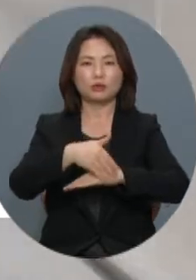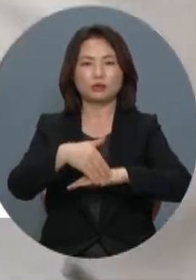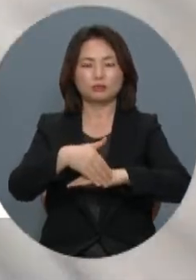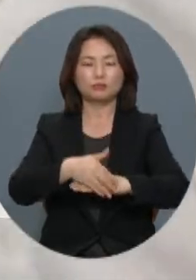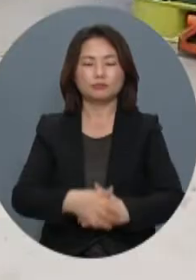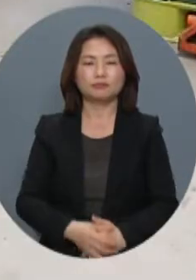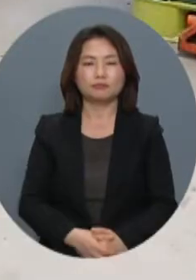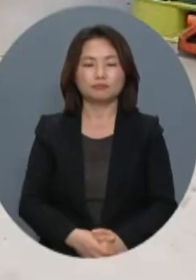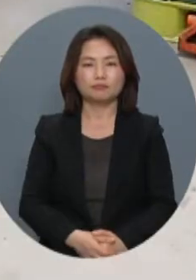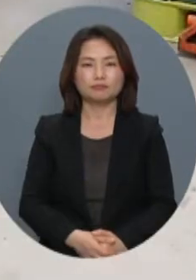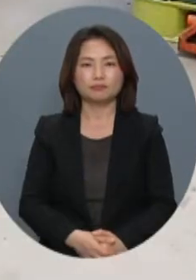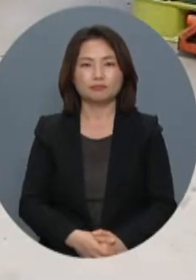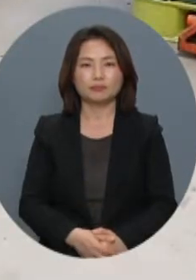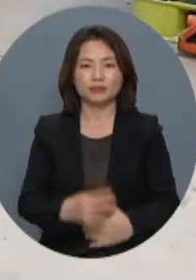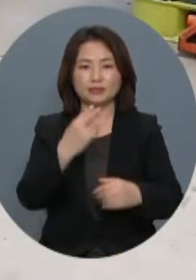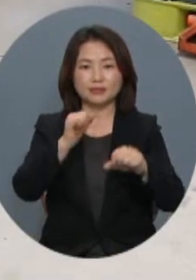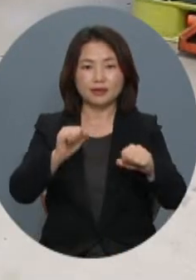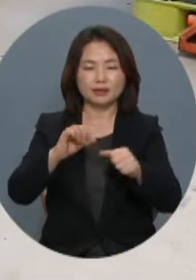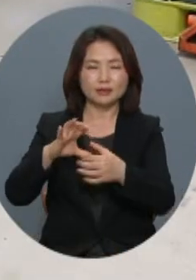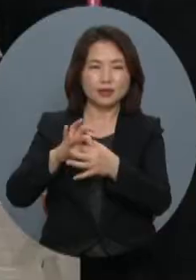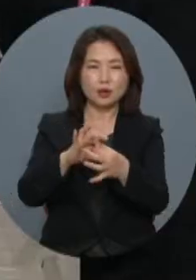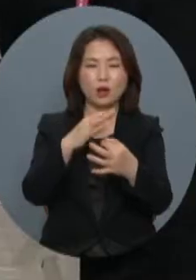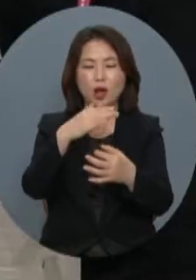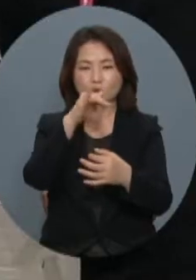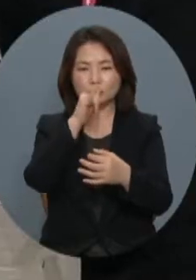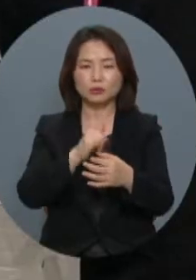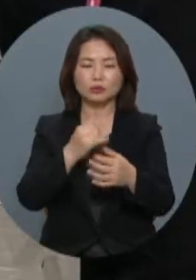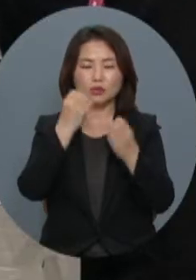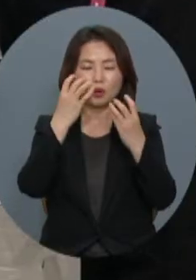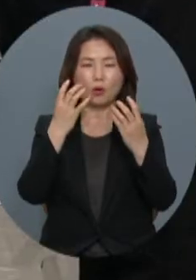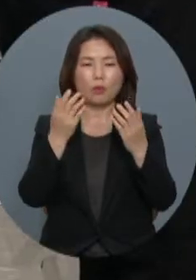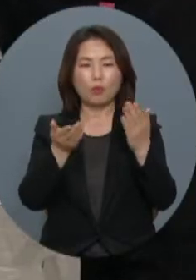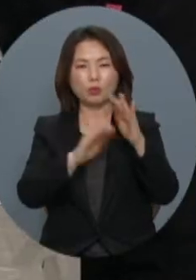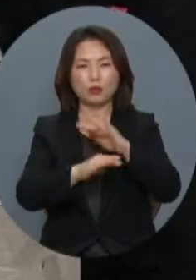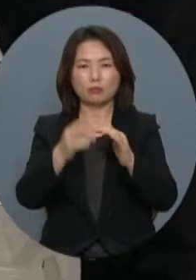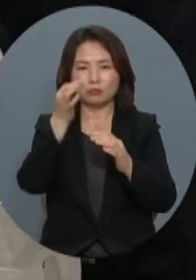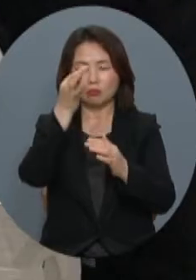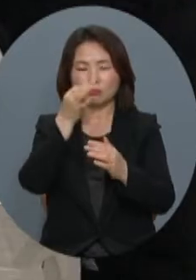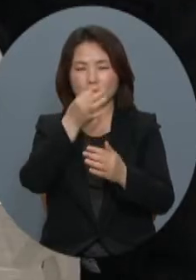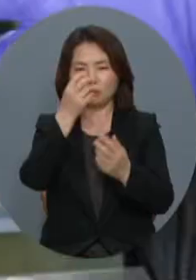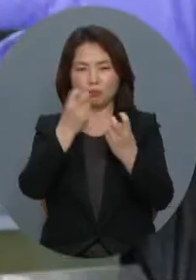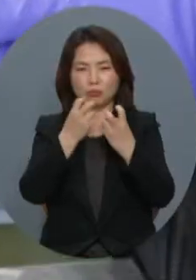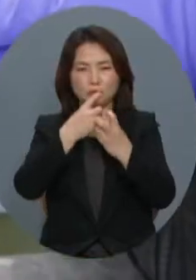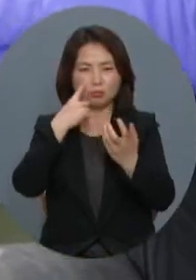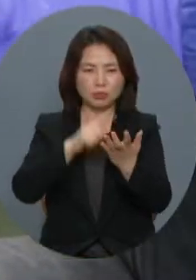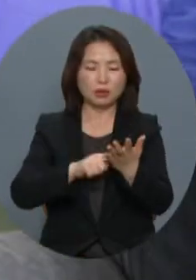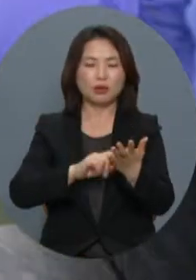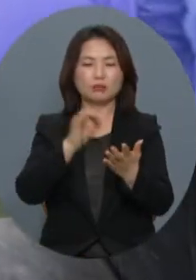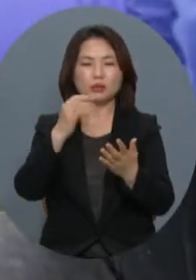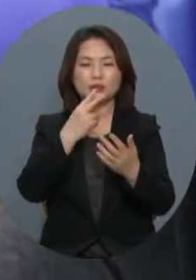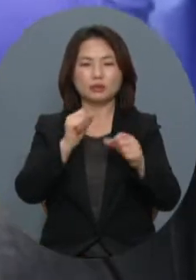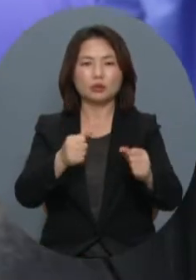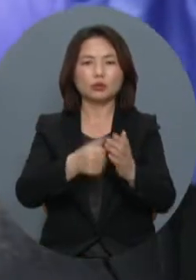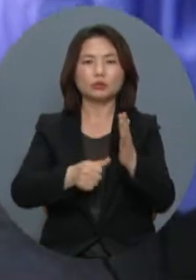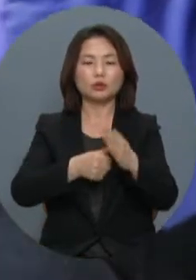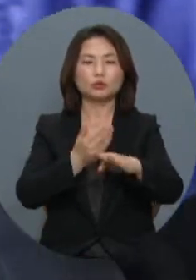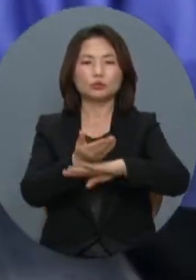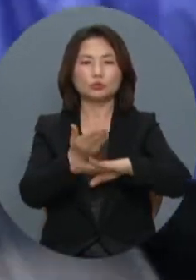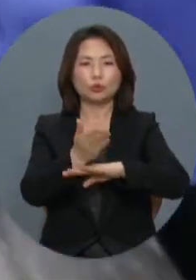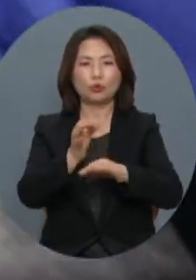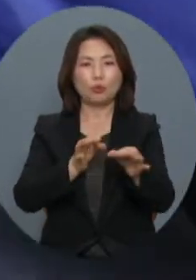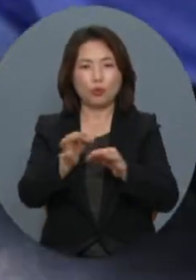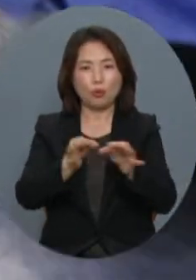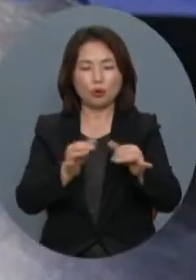계획입니다. 신선도를 지속할 수 있는 새로운 포장 기술이 본격 보급되면 신선 농산물 수출과